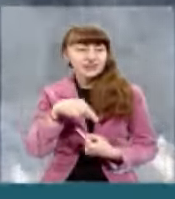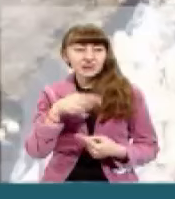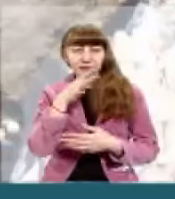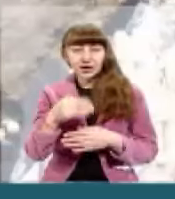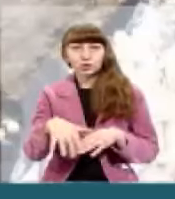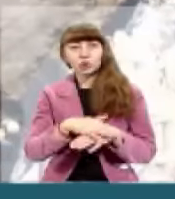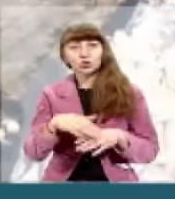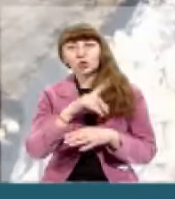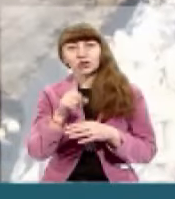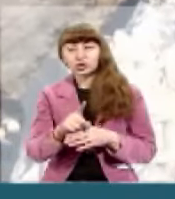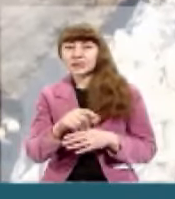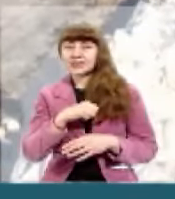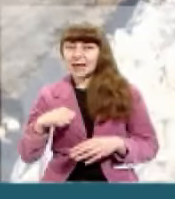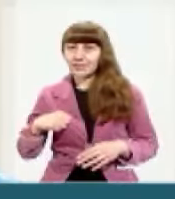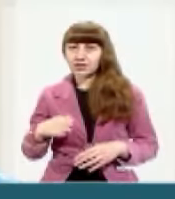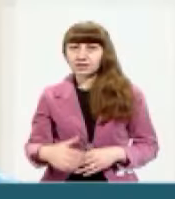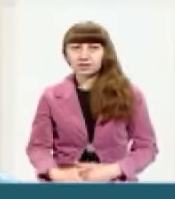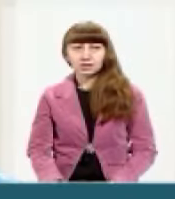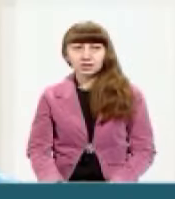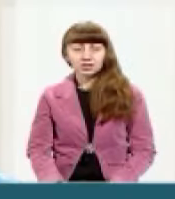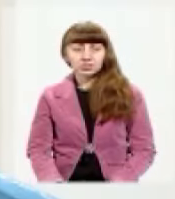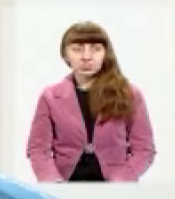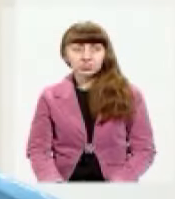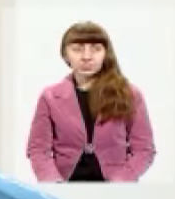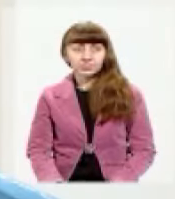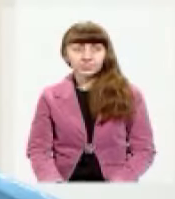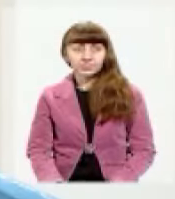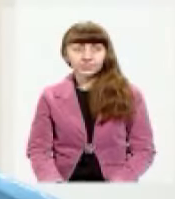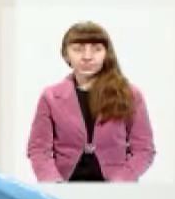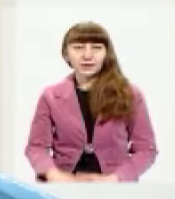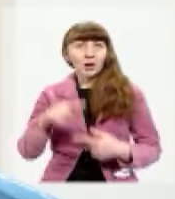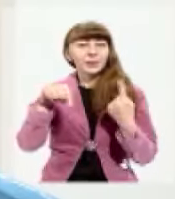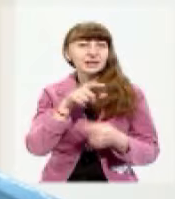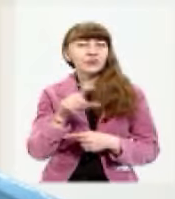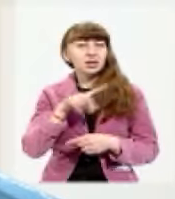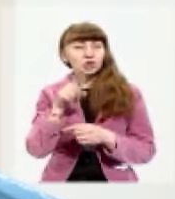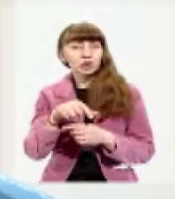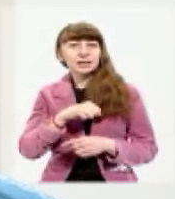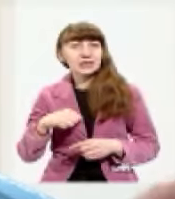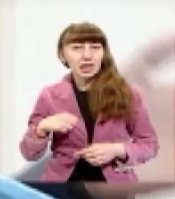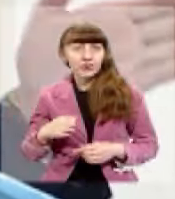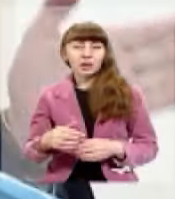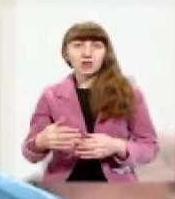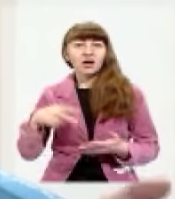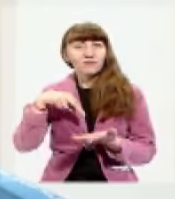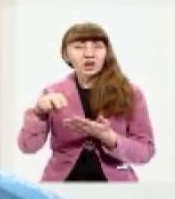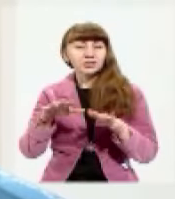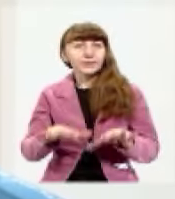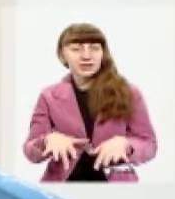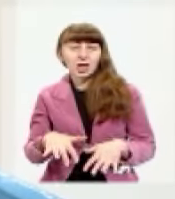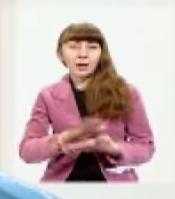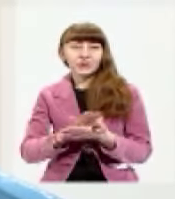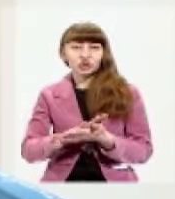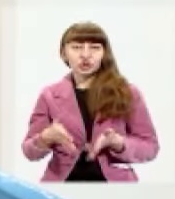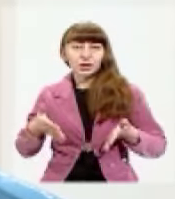территорию приводить в порядок обязаны сами. Они для своих клиентов даже стараться. Правильно же, да? Входные группы лопаты почистить,